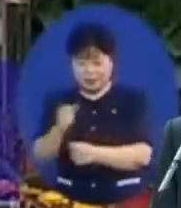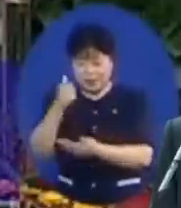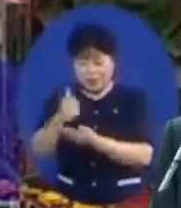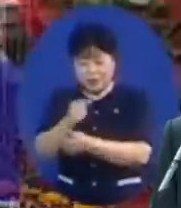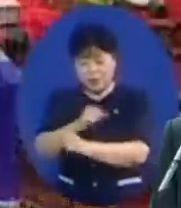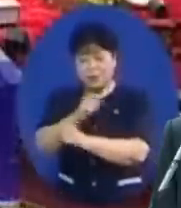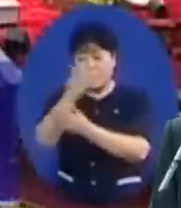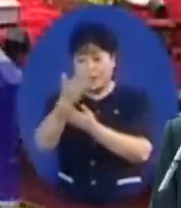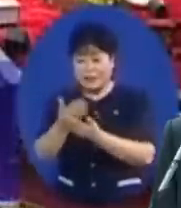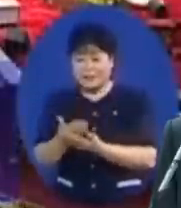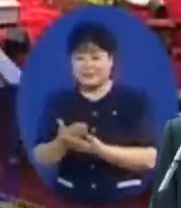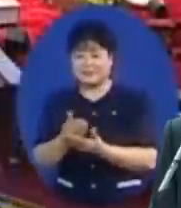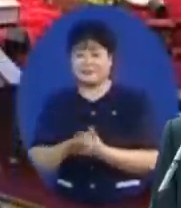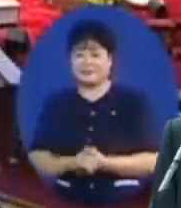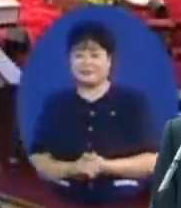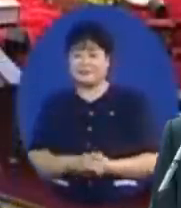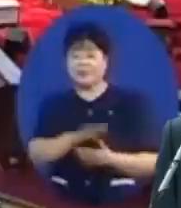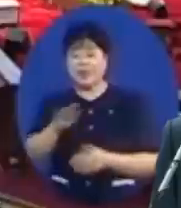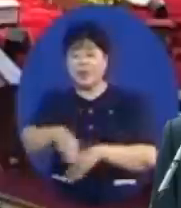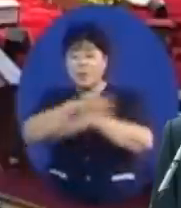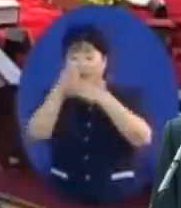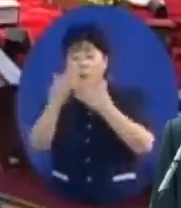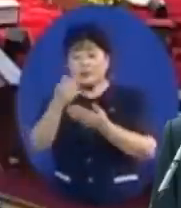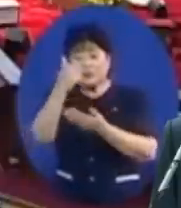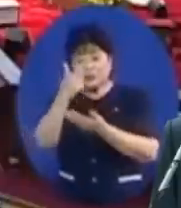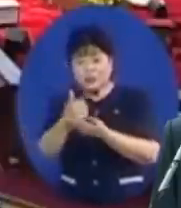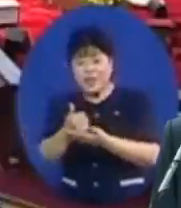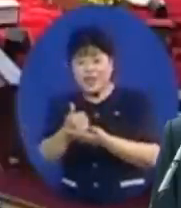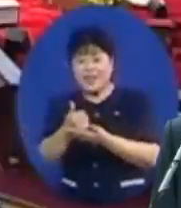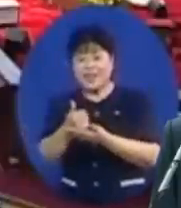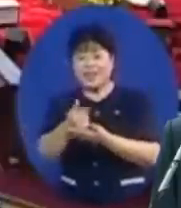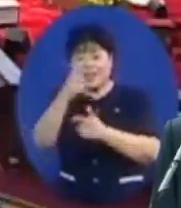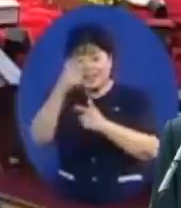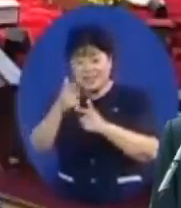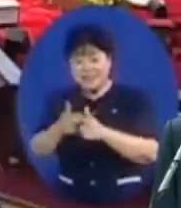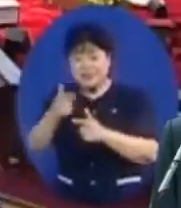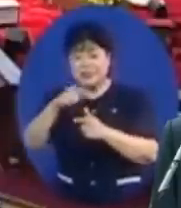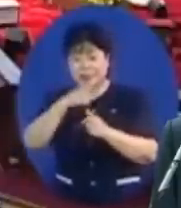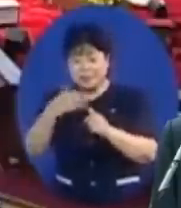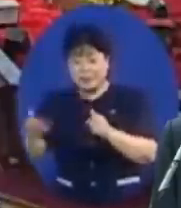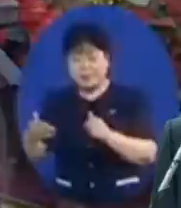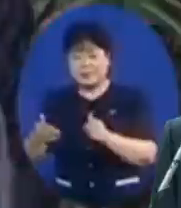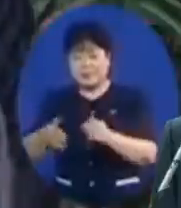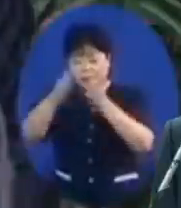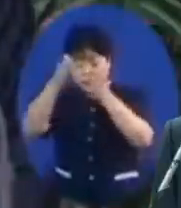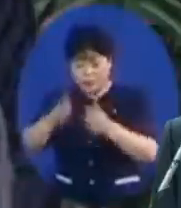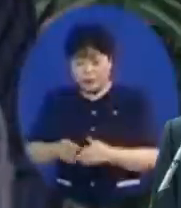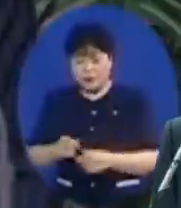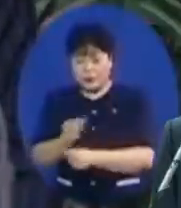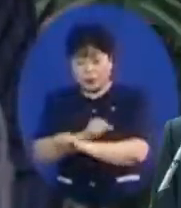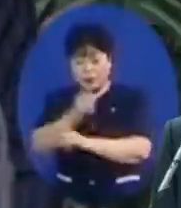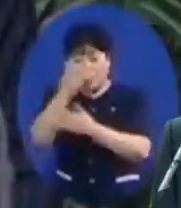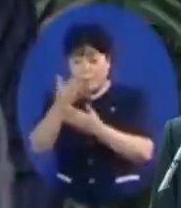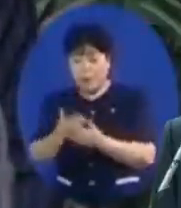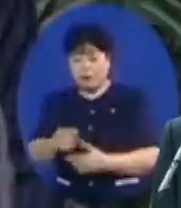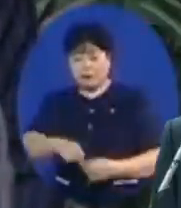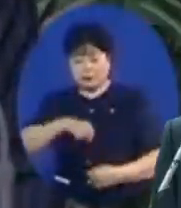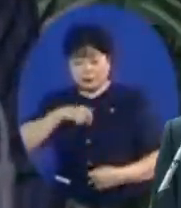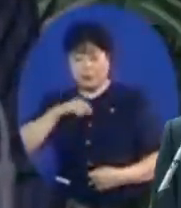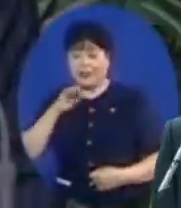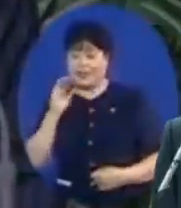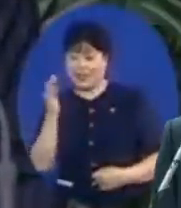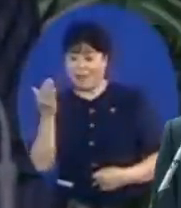죄사함을 받았느니라. 우리의 모든 죄는 예수님의 피로 말미암아 용서를 받고 의롭게